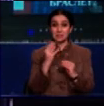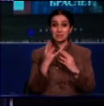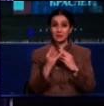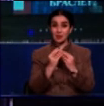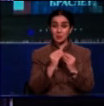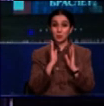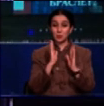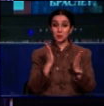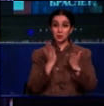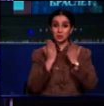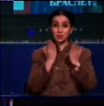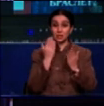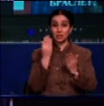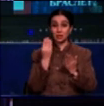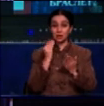его